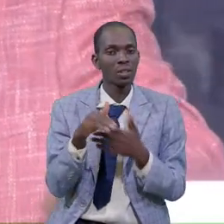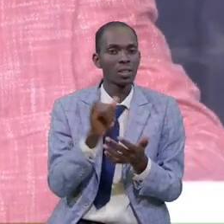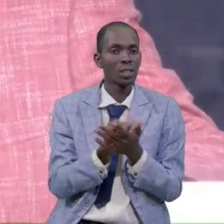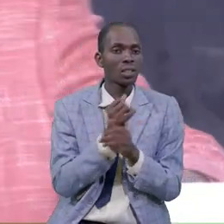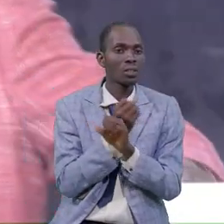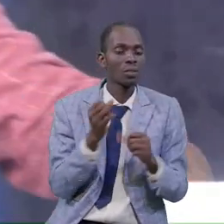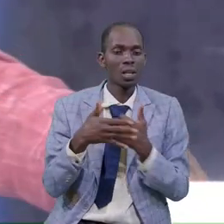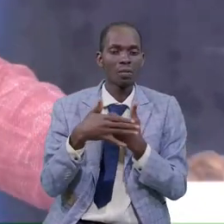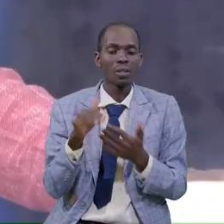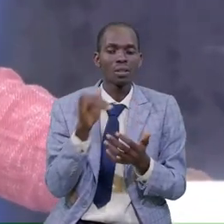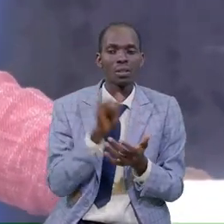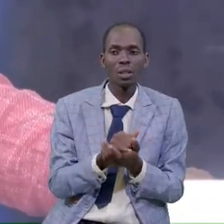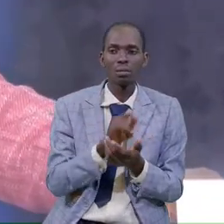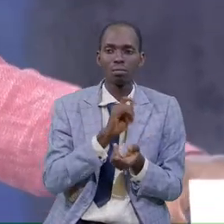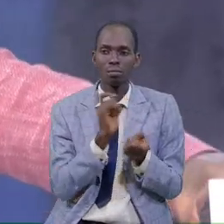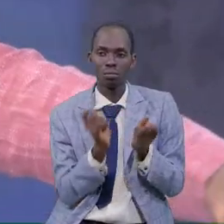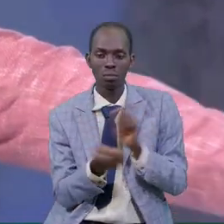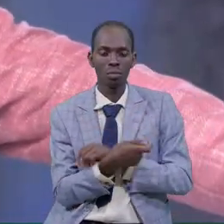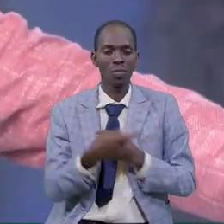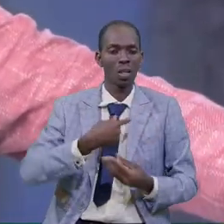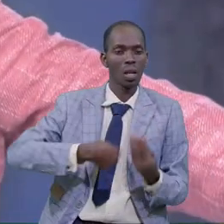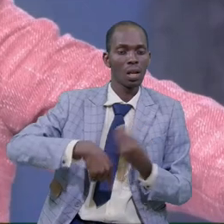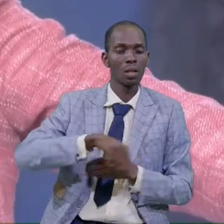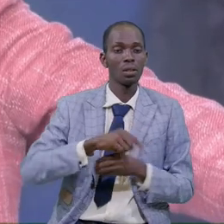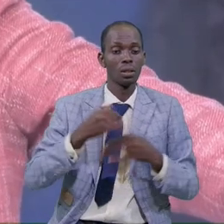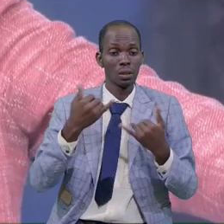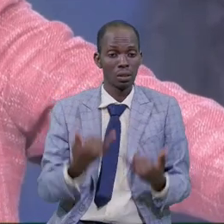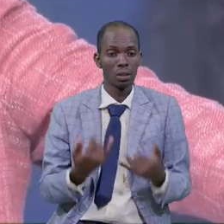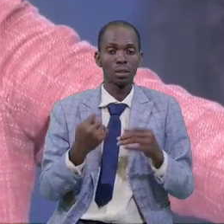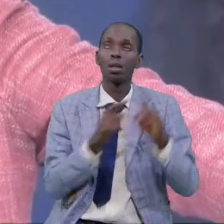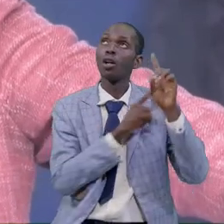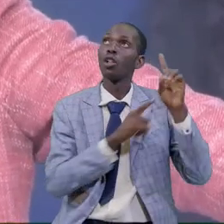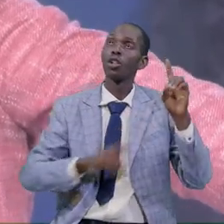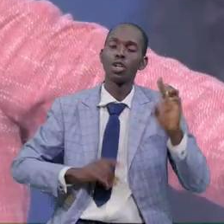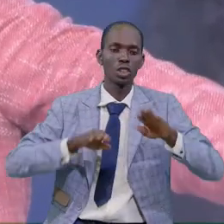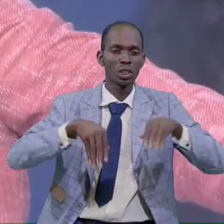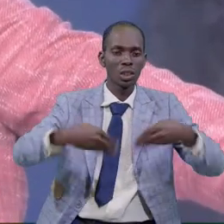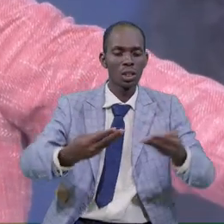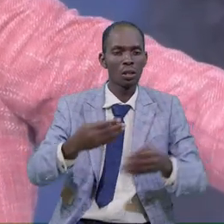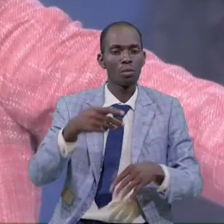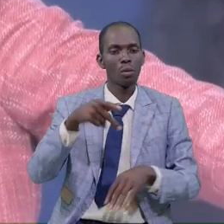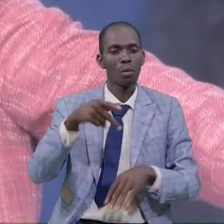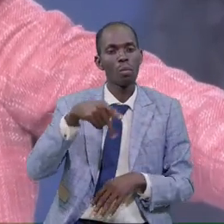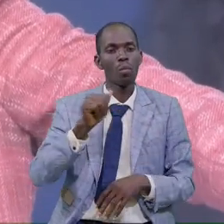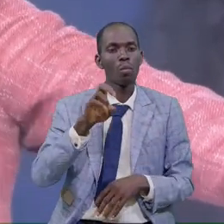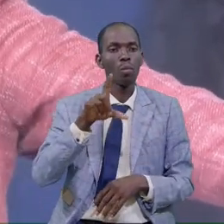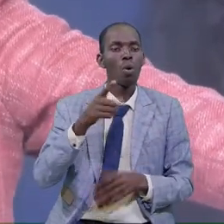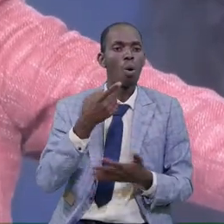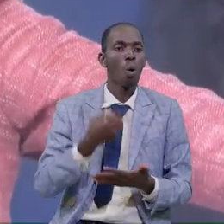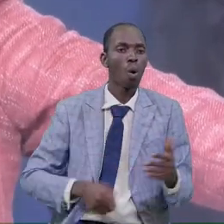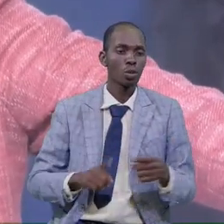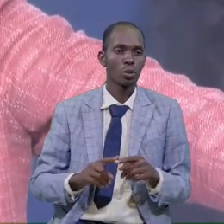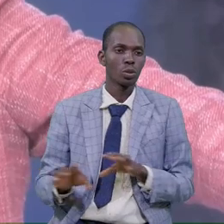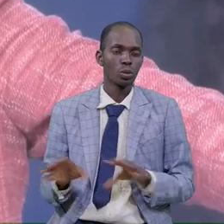cette transformation que le Seigneur maintenant lui a donné ce qu'il faut faire à travers lui. Lui a montré ce qu'il faut faire. Va